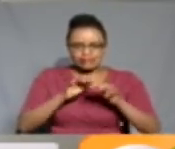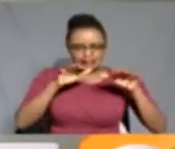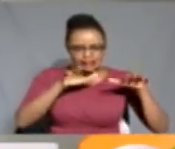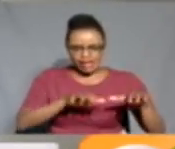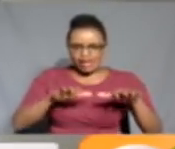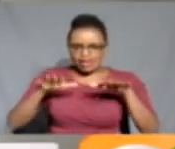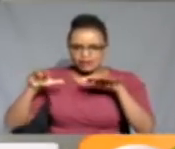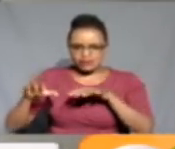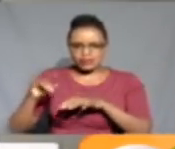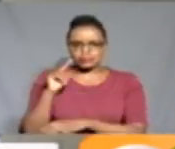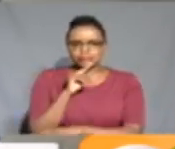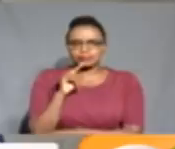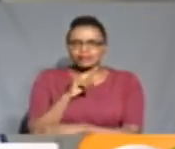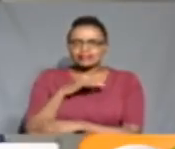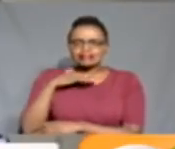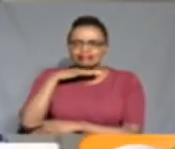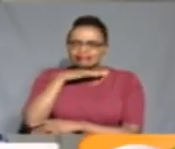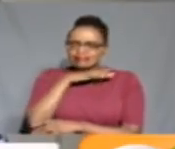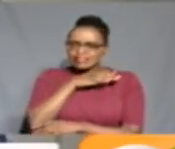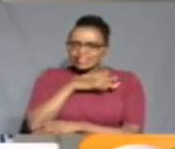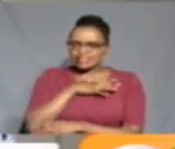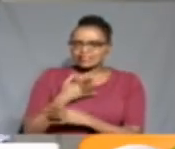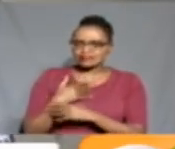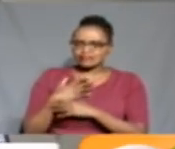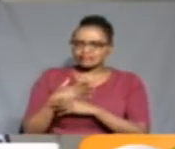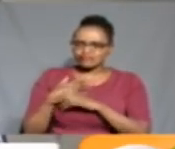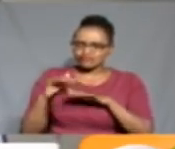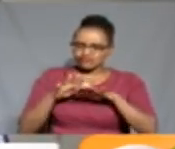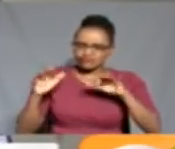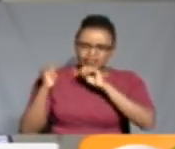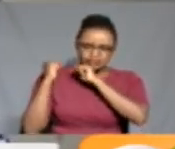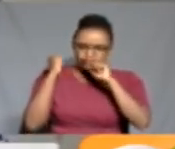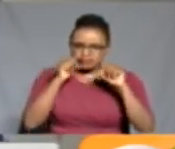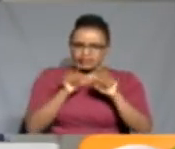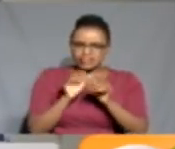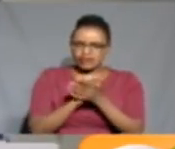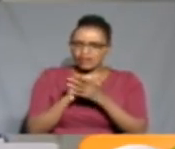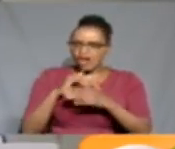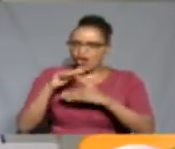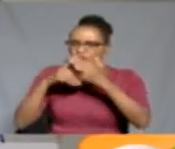suffering. The dirty linen, house